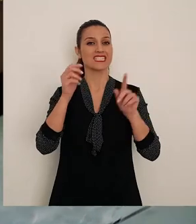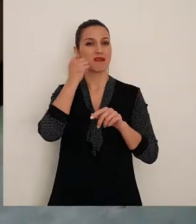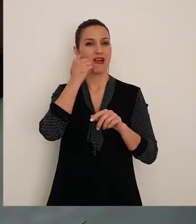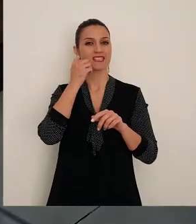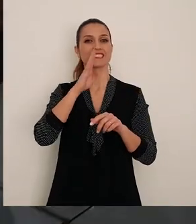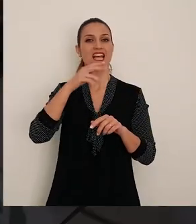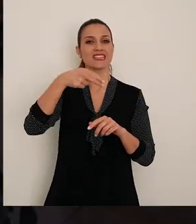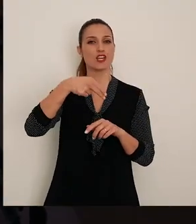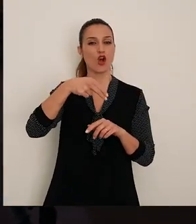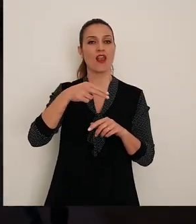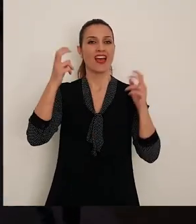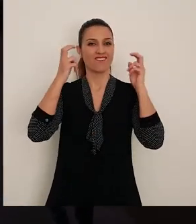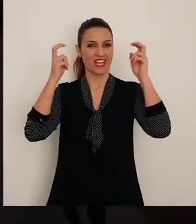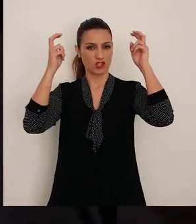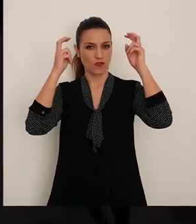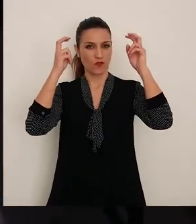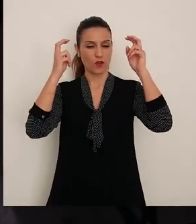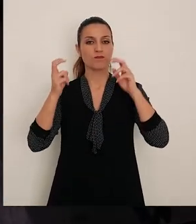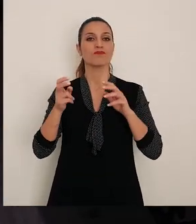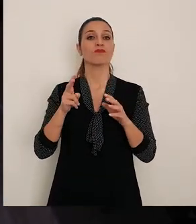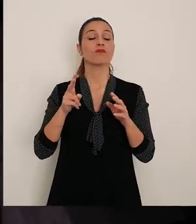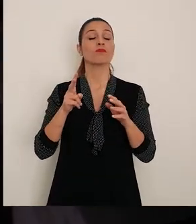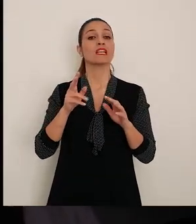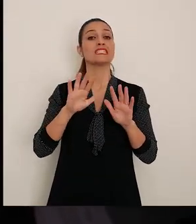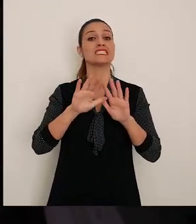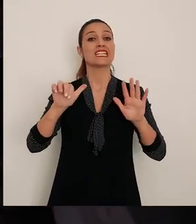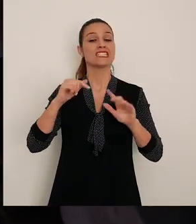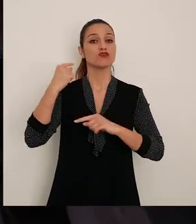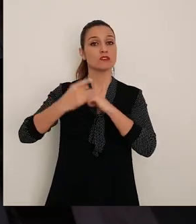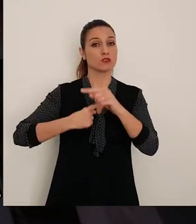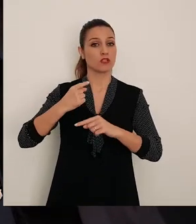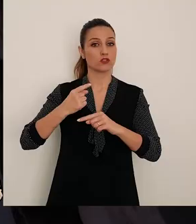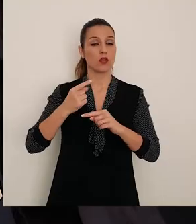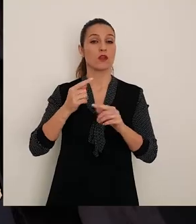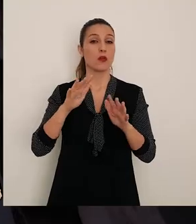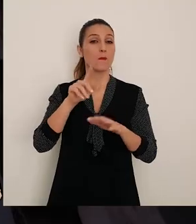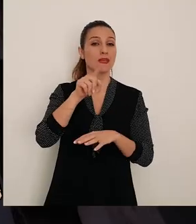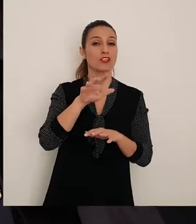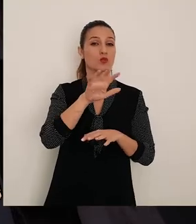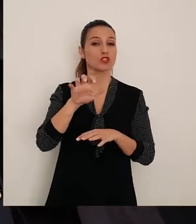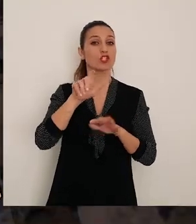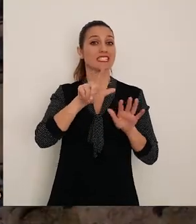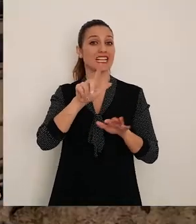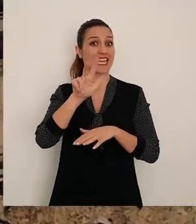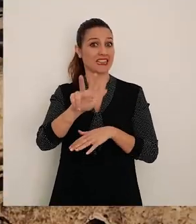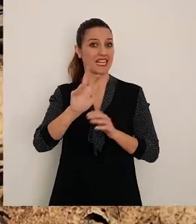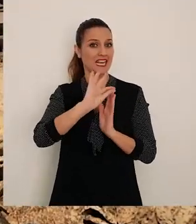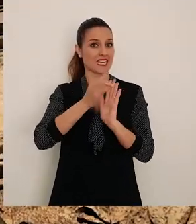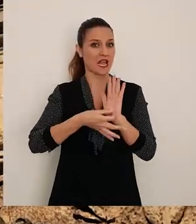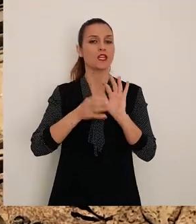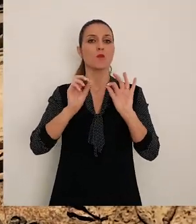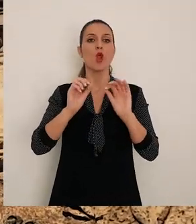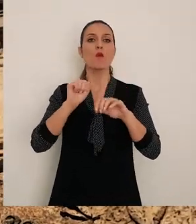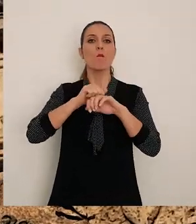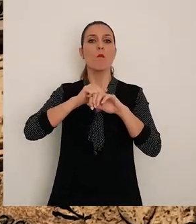La chiesa madre di San Nicola Vescovo risale alla seconda metà del XVI secolo e precisamente al 1573,